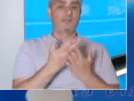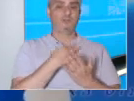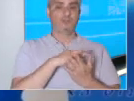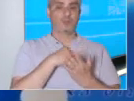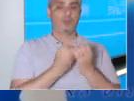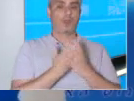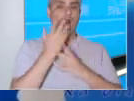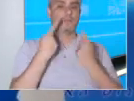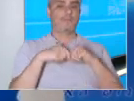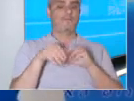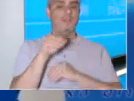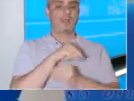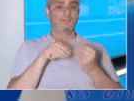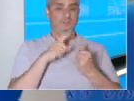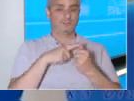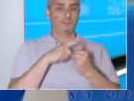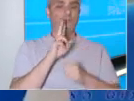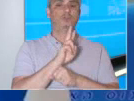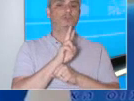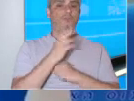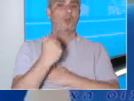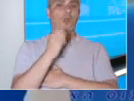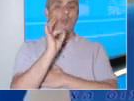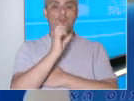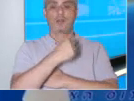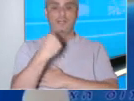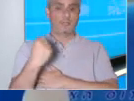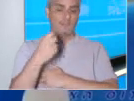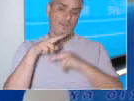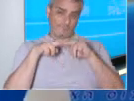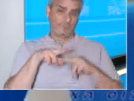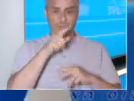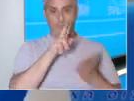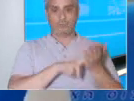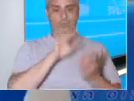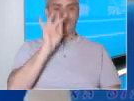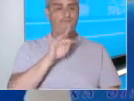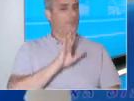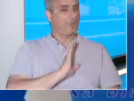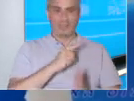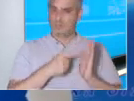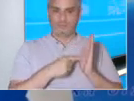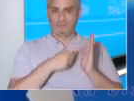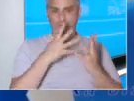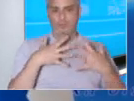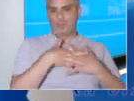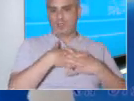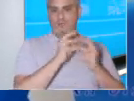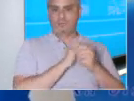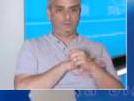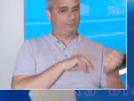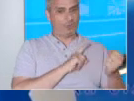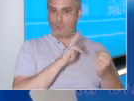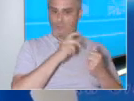שלנו להקמת הוועדה המסדרת שתשמור על הכוח של הימין ותשאיר גם לו זכות וטו. אין שום סיבה שהוא יחבור לשמאל,